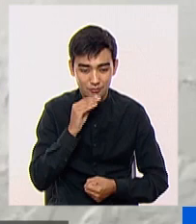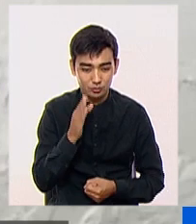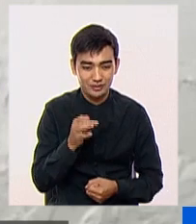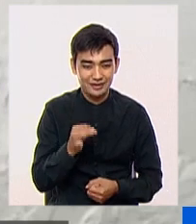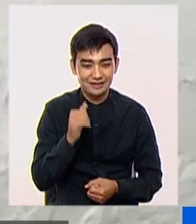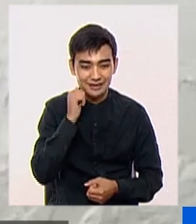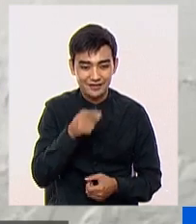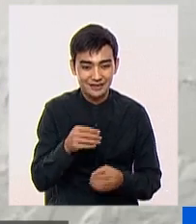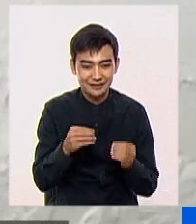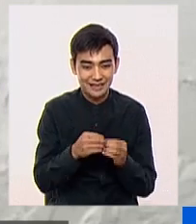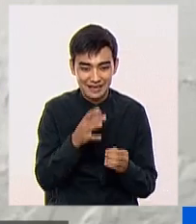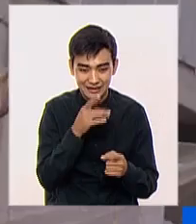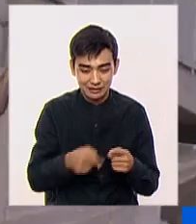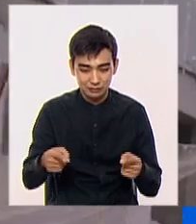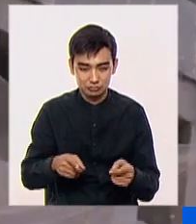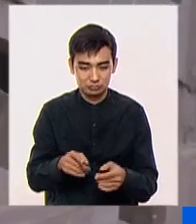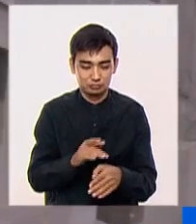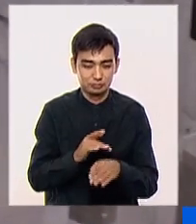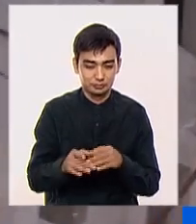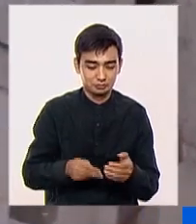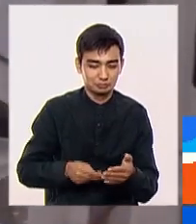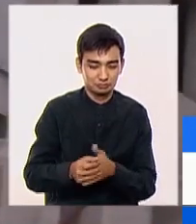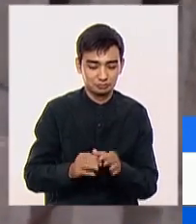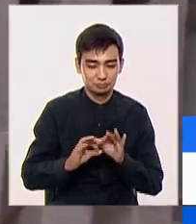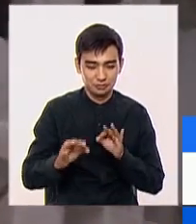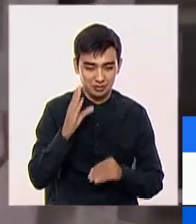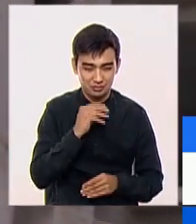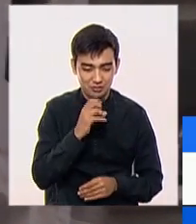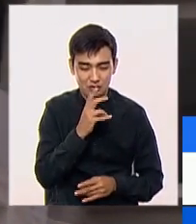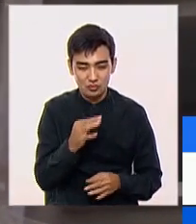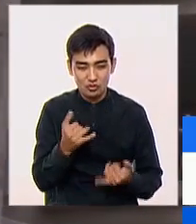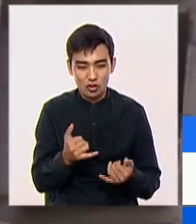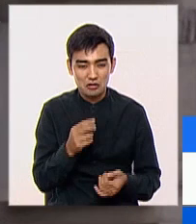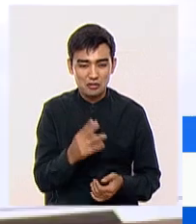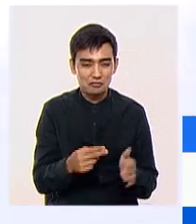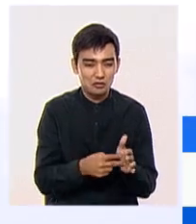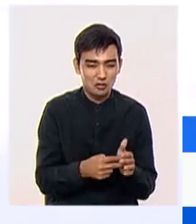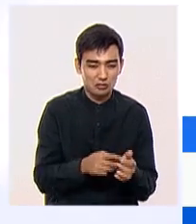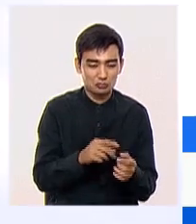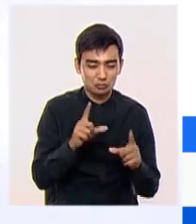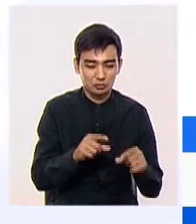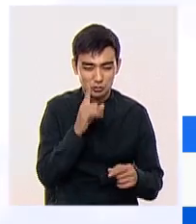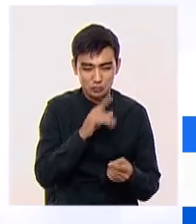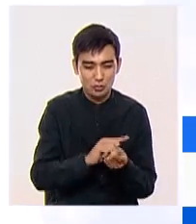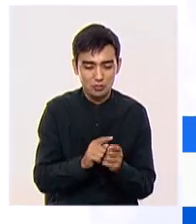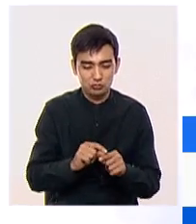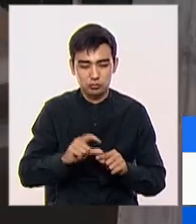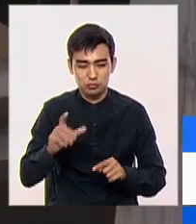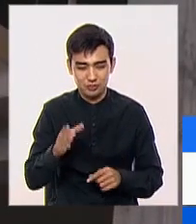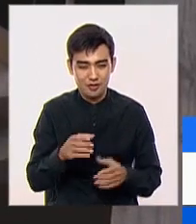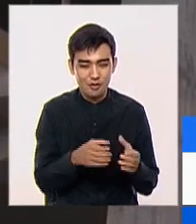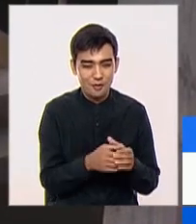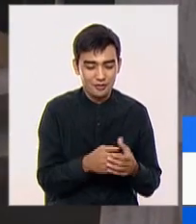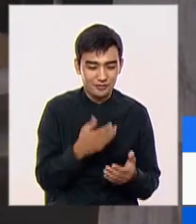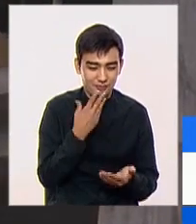10 жылда сол несиені қайтара алады. Талғат Ерғалиев, енді елімізде пәтер құны түспейді деп өсет деді. Мәселен, кейбір компаниялар кәсібін сақтап қалу